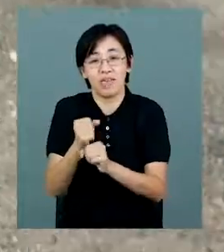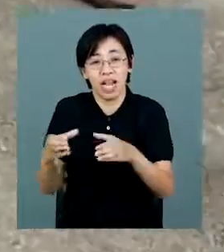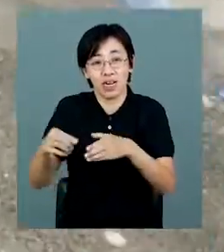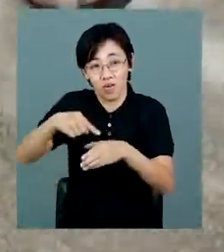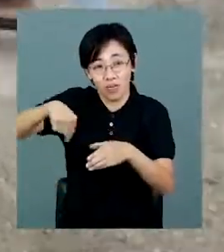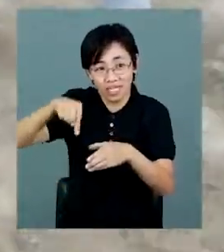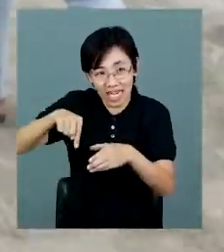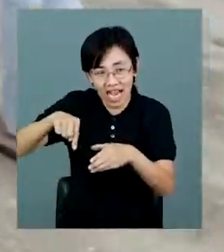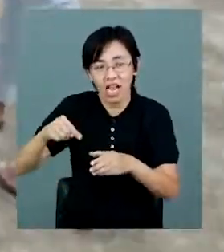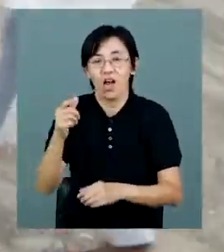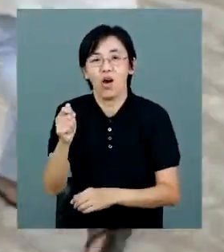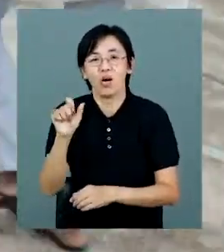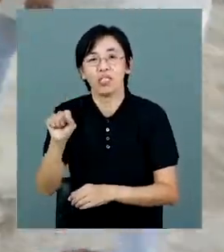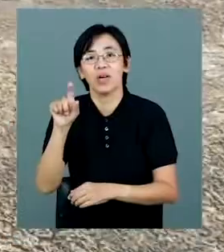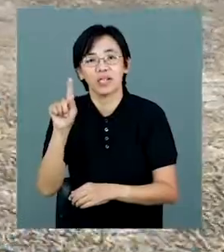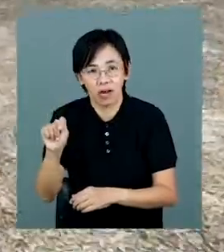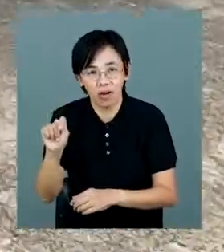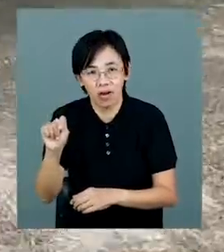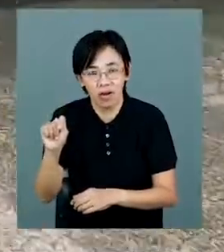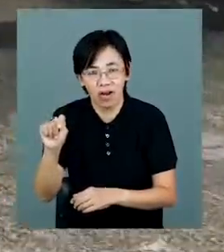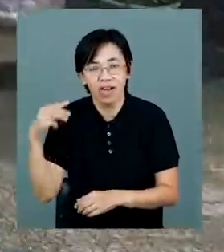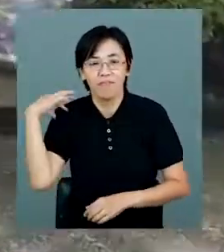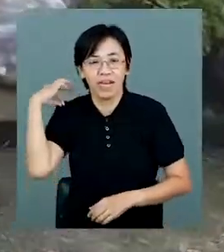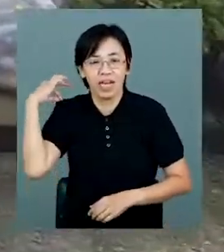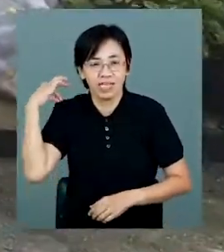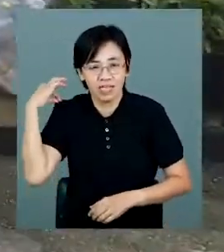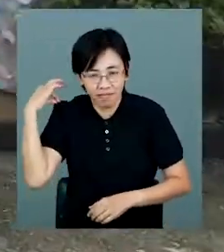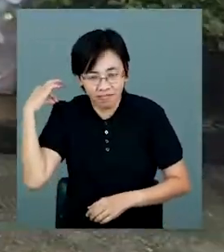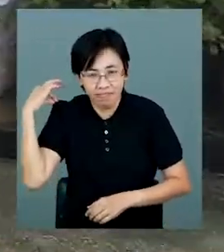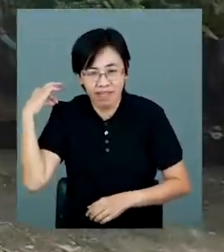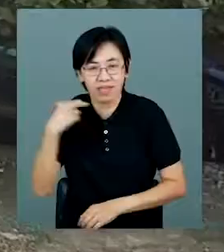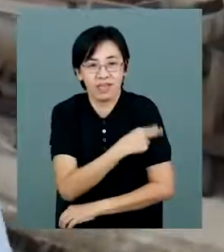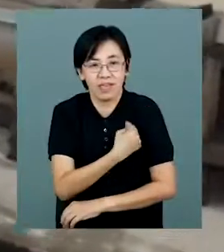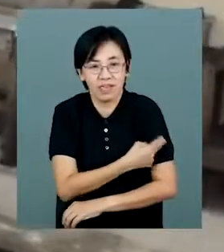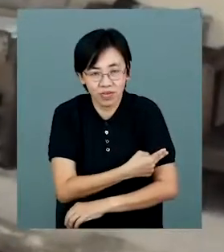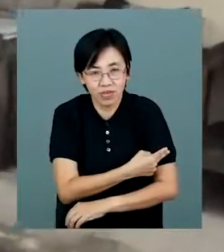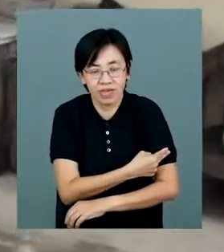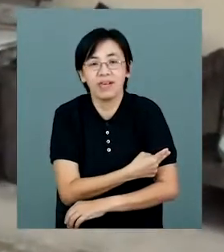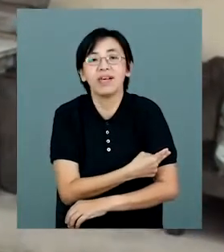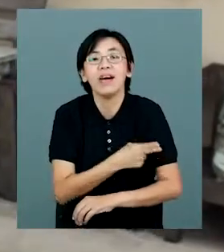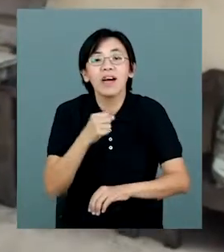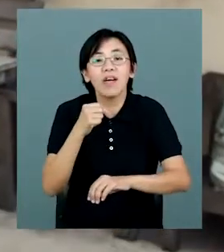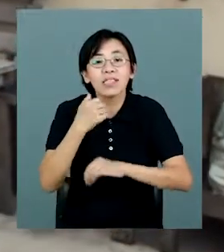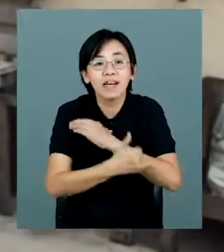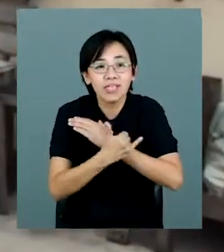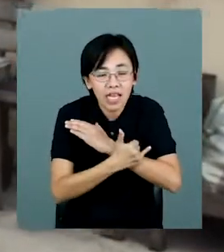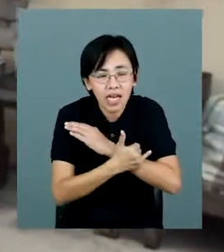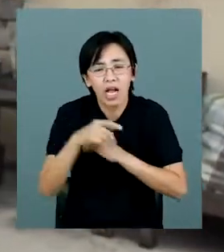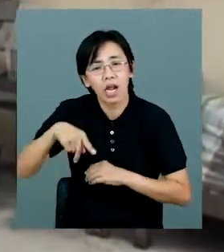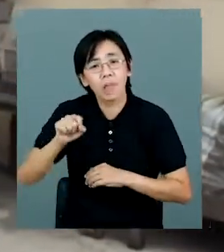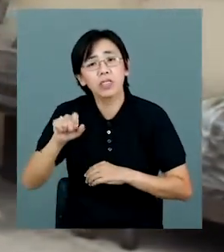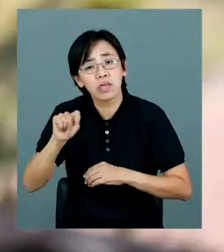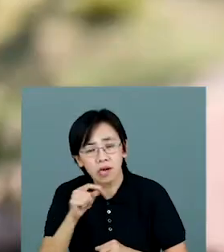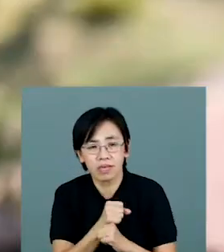าจะเรียกเขาว่าอาสาสมัครสาธารณสุขต่างด้าวหรืออสต.แล้วก็อีกกลุ่มนึงเรียกว่าพนักงานสาธารณสุขต่างด้าวหรือพสต.ซึ่ง